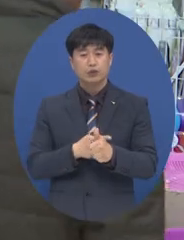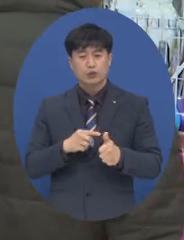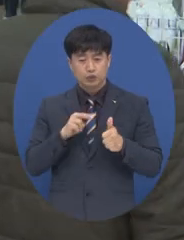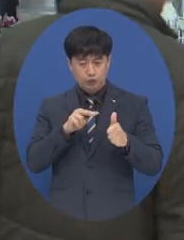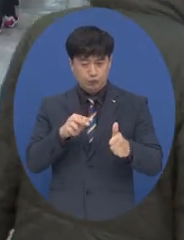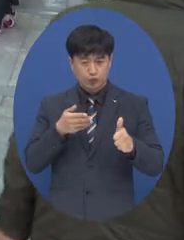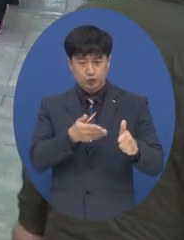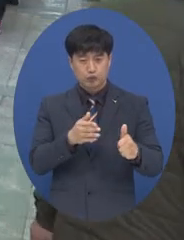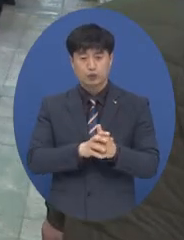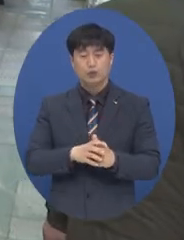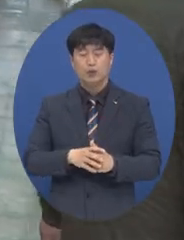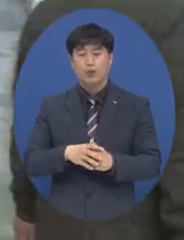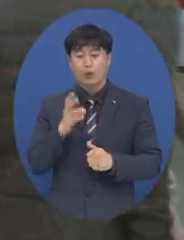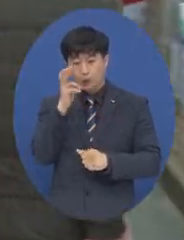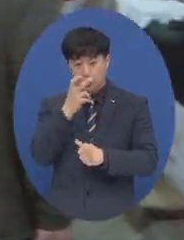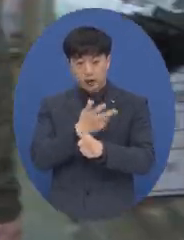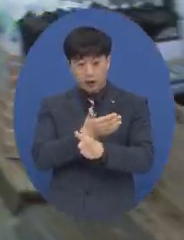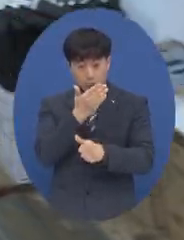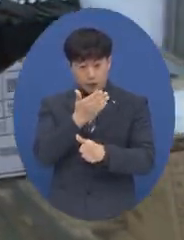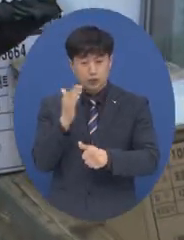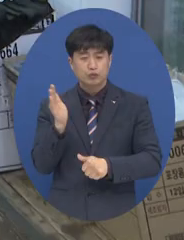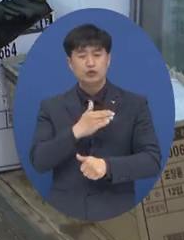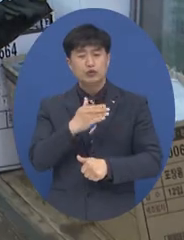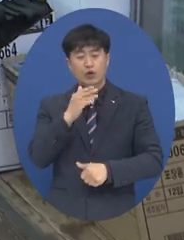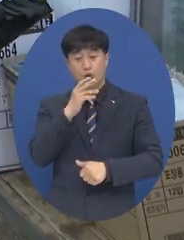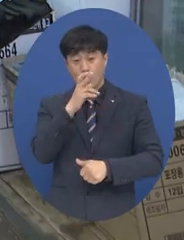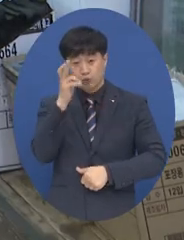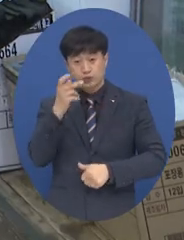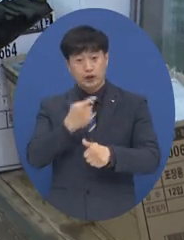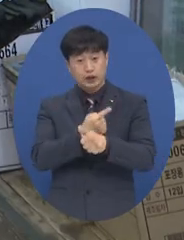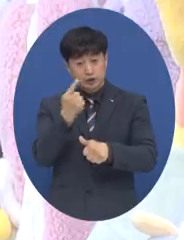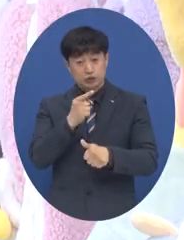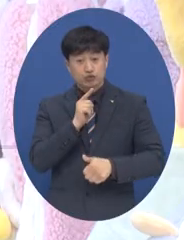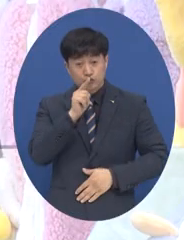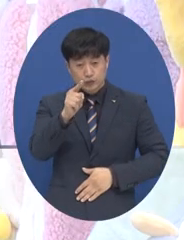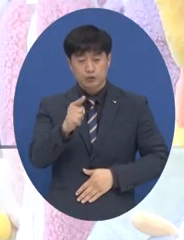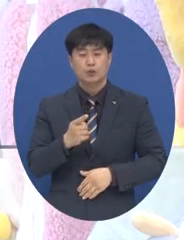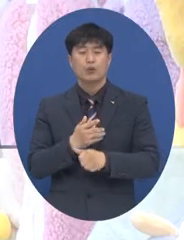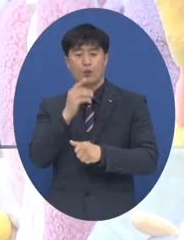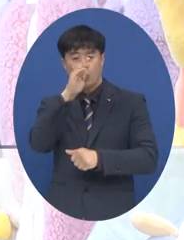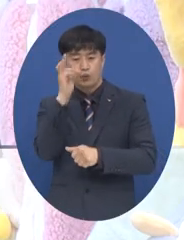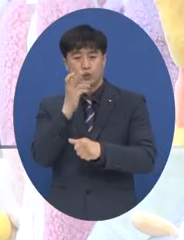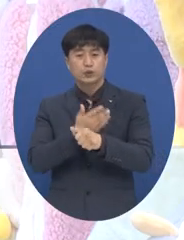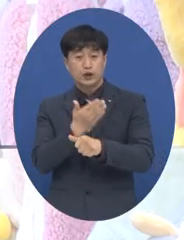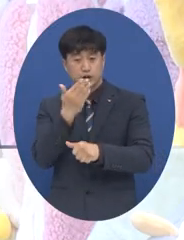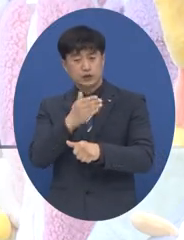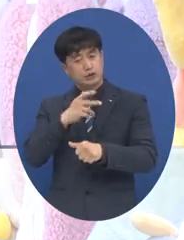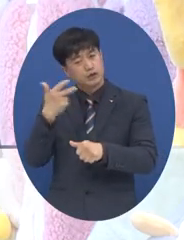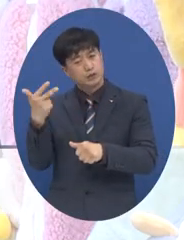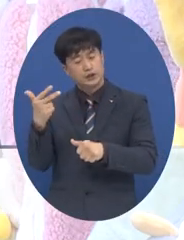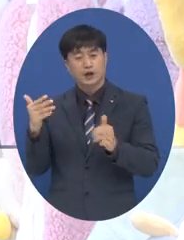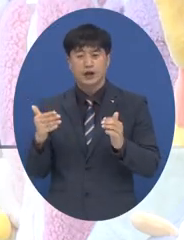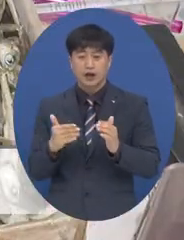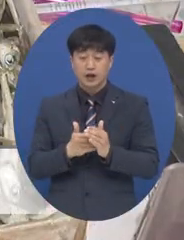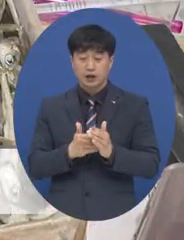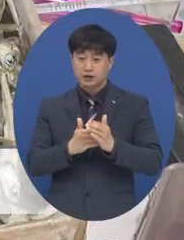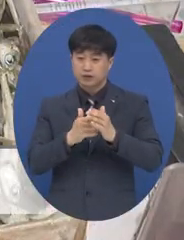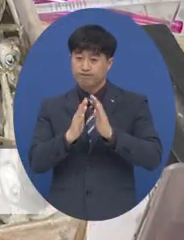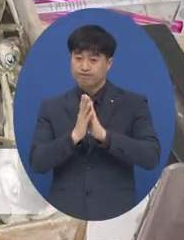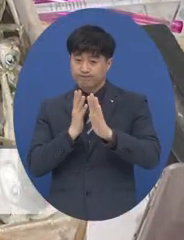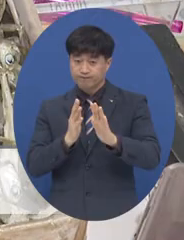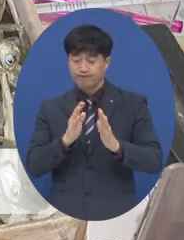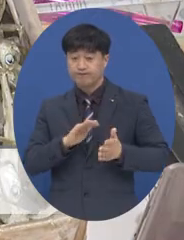제공되고 당일 오전 9시부터 오후 1시까지 주문하면 오후 4시부터 7시 사이 순차적으로 꾸러미